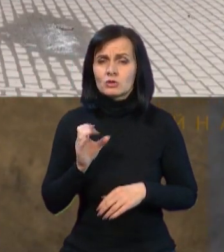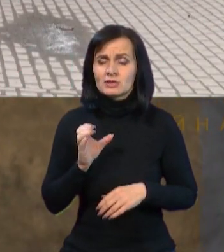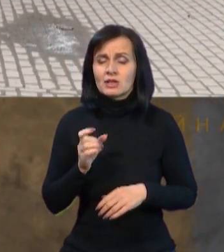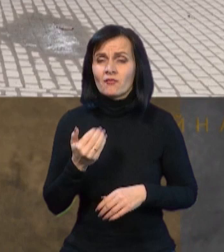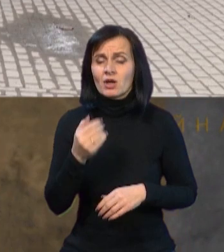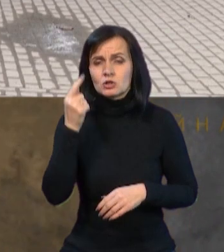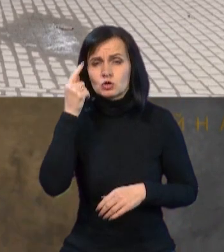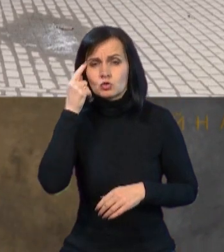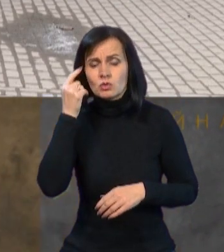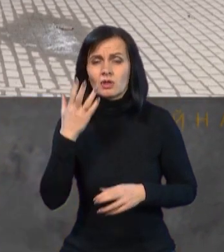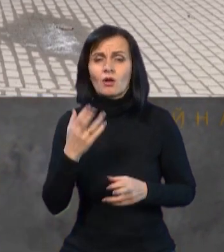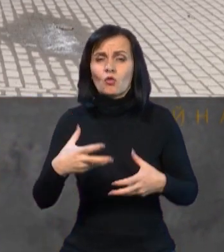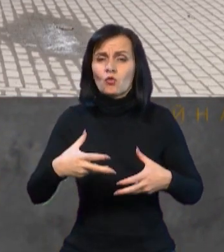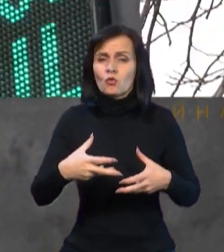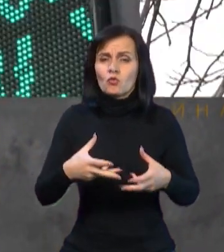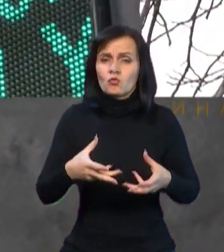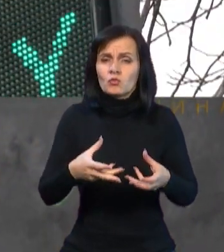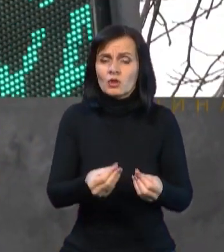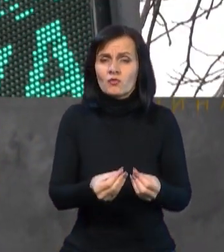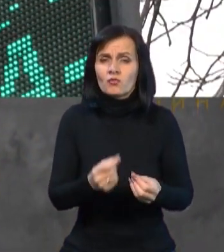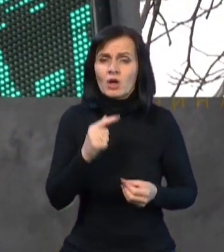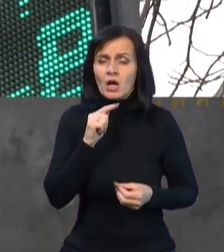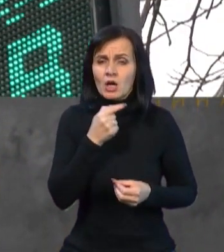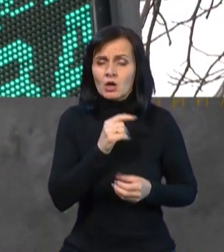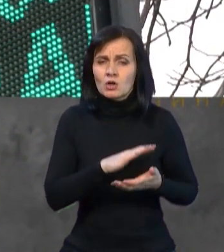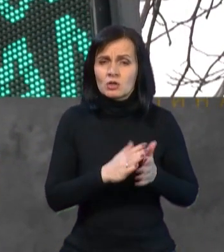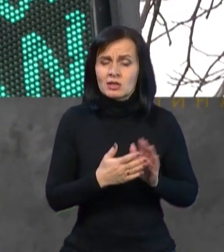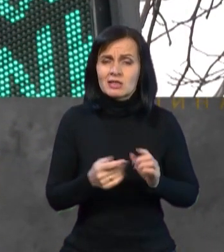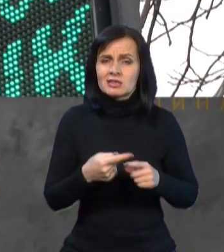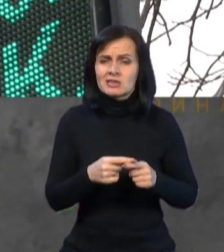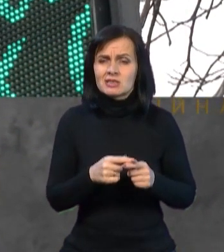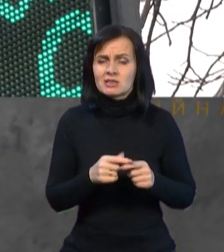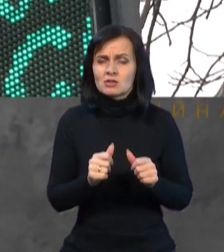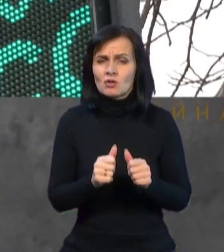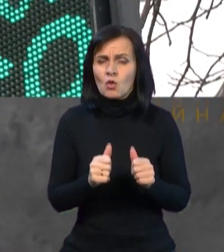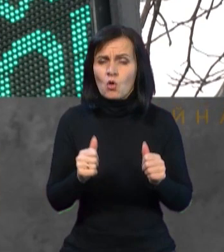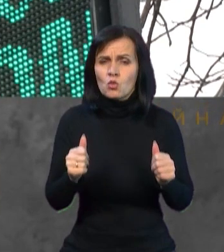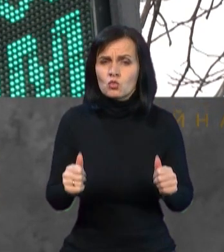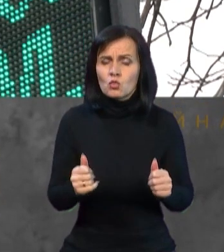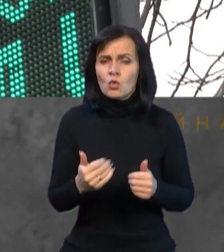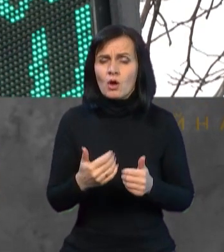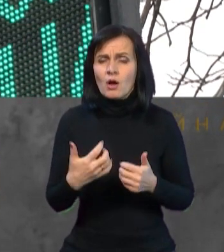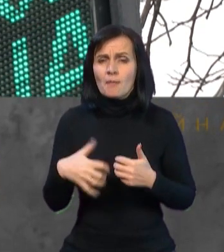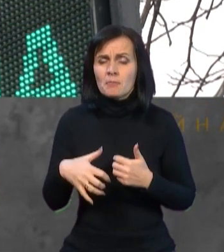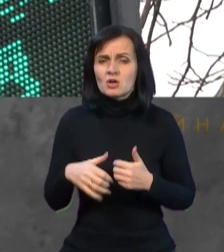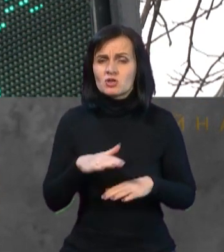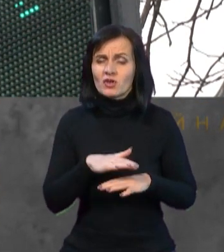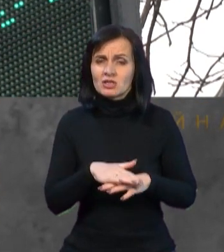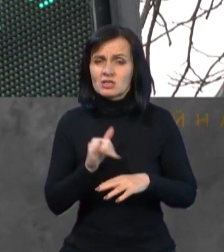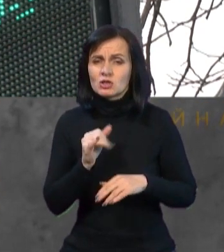впливає якось на економічну ситуацію в державі ось цей розрив між фактичним і офіційним банківським